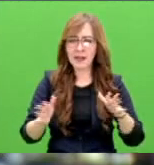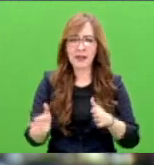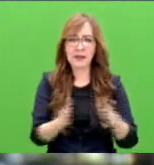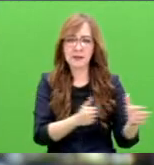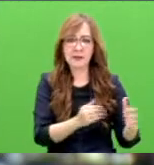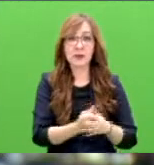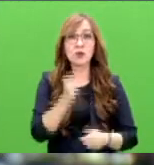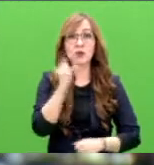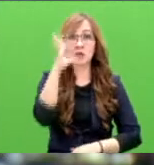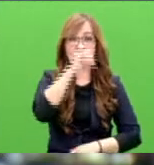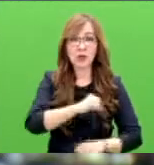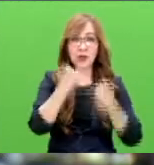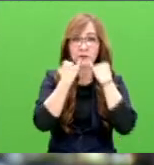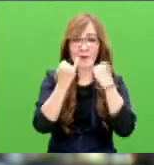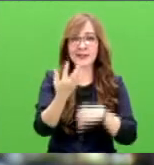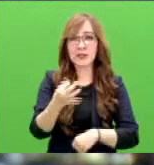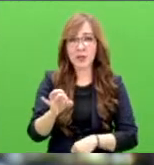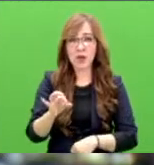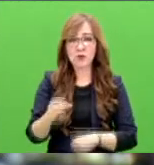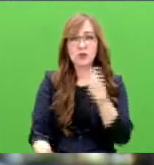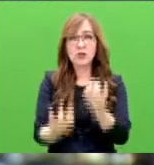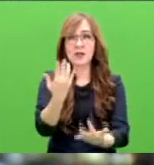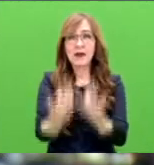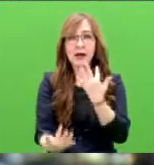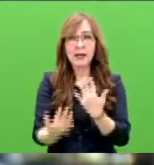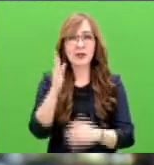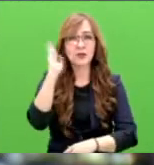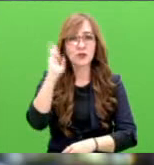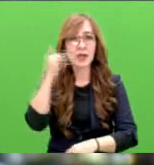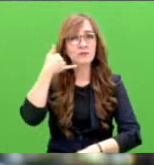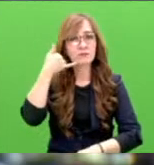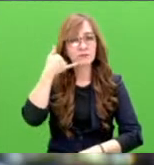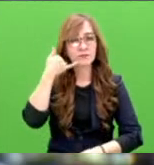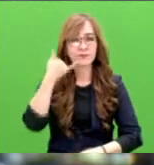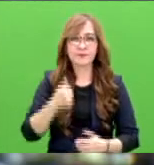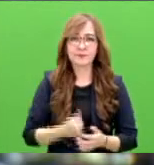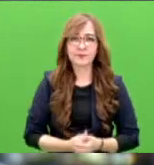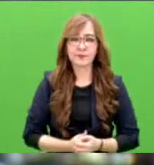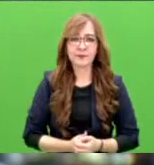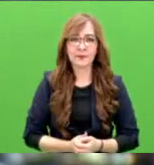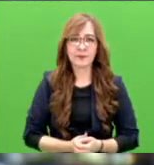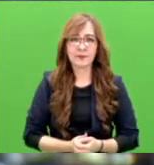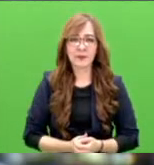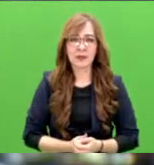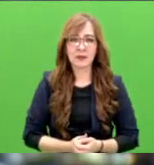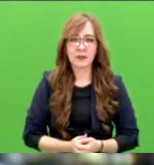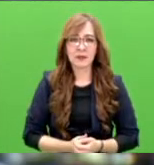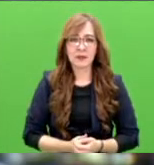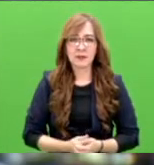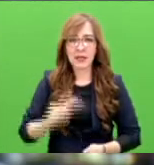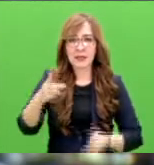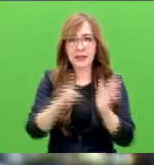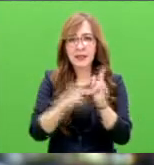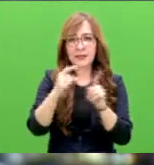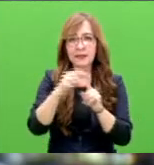Dan untuk mengetahui kondisi terkini kebakaran di TPA Sarimukti, kami sudah terhubung dengan kontributor Bandung yang saat ini sudah berada di sana, dengan Endra Kusuma. Selamat